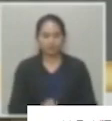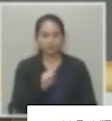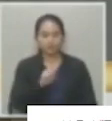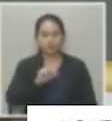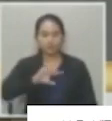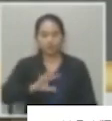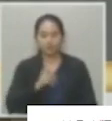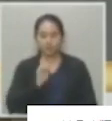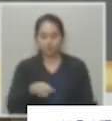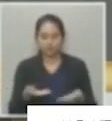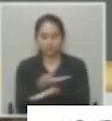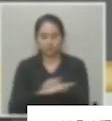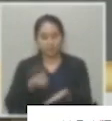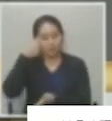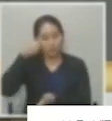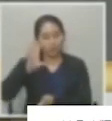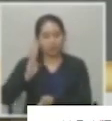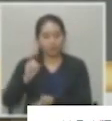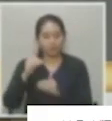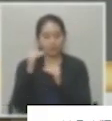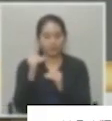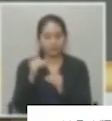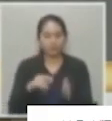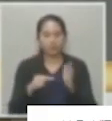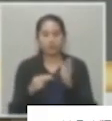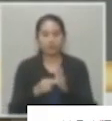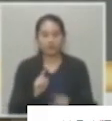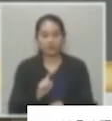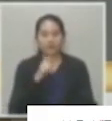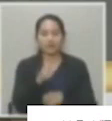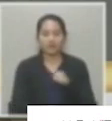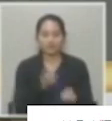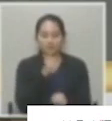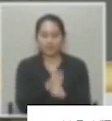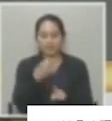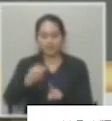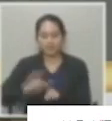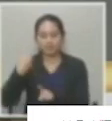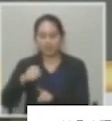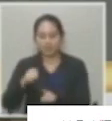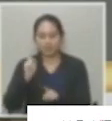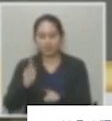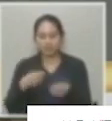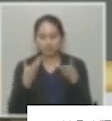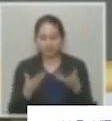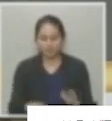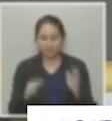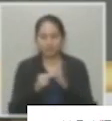าภายใน60วันนั่นก็หมายความว่าปี10เดือนต้องเสร็จนี่คือการปฏิรูปที่เป็นรูปธรรม